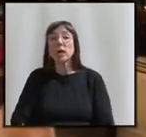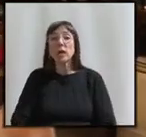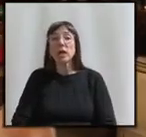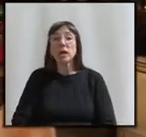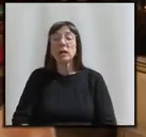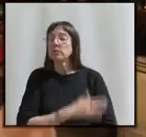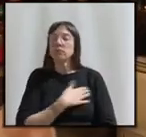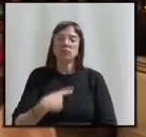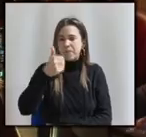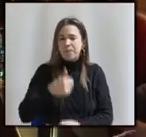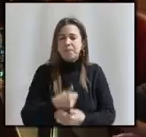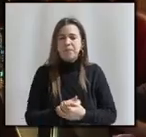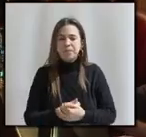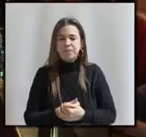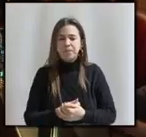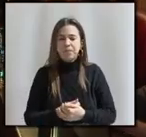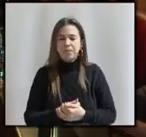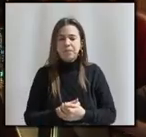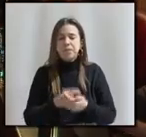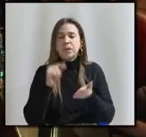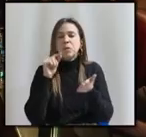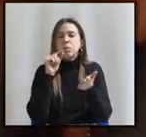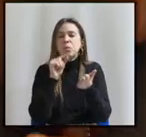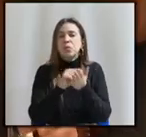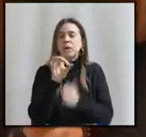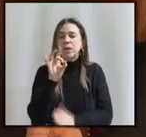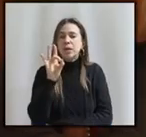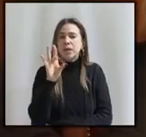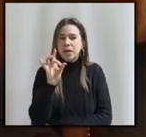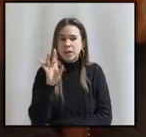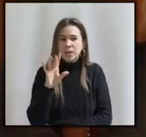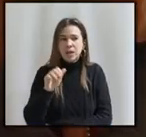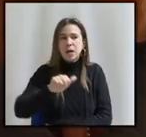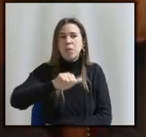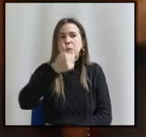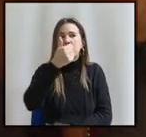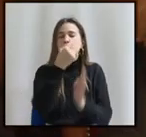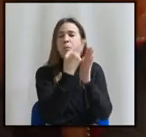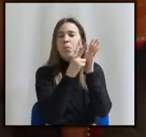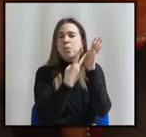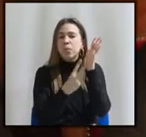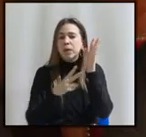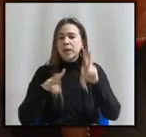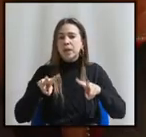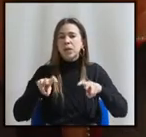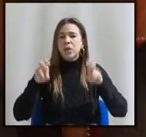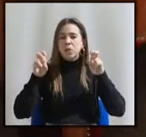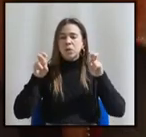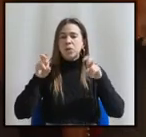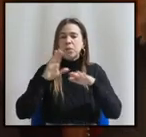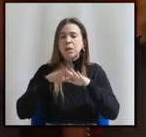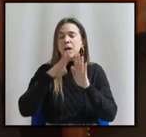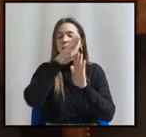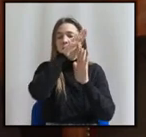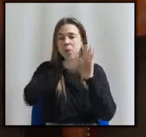Doncs queda aprovat per unanimitat. I el punt número 15, que és aprovar una nova modificació de la delegació de competències al